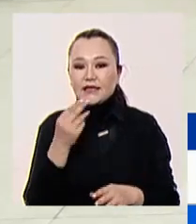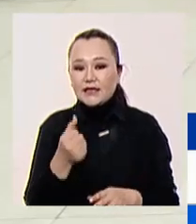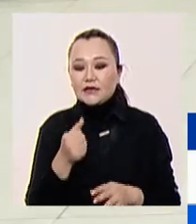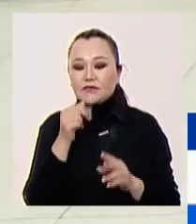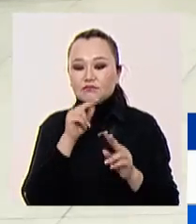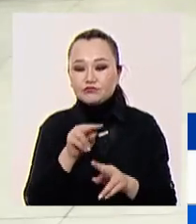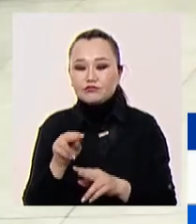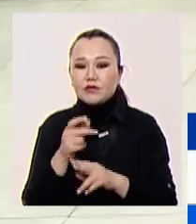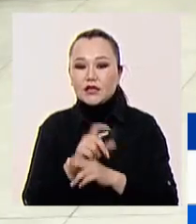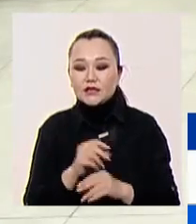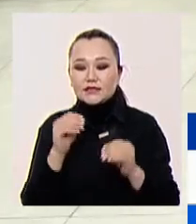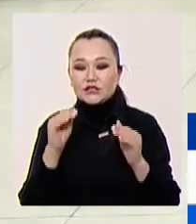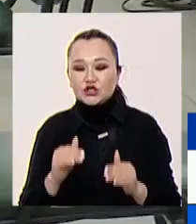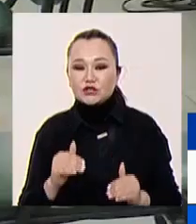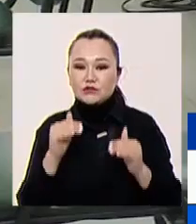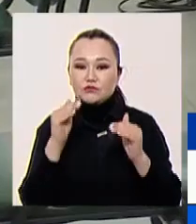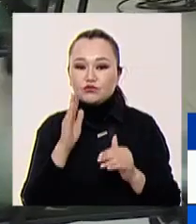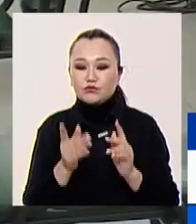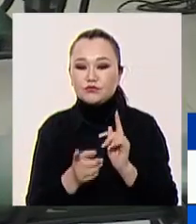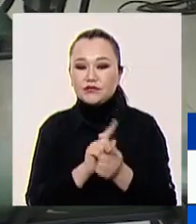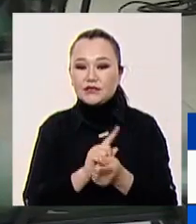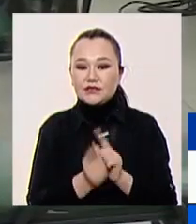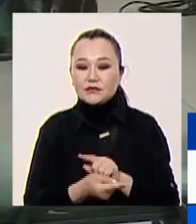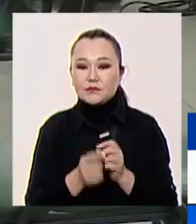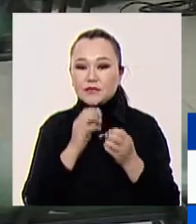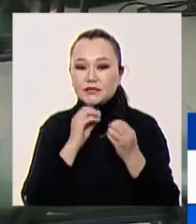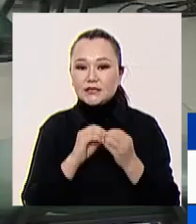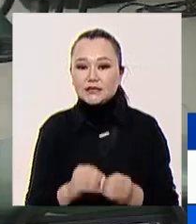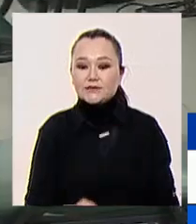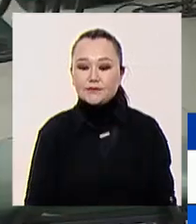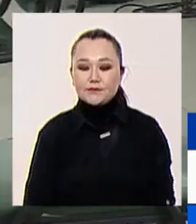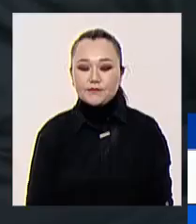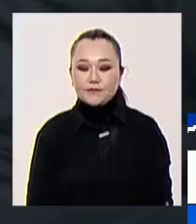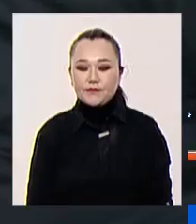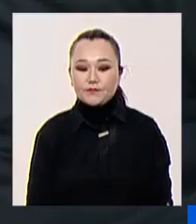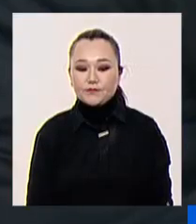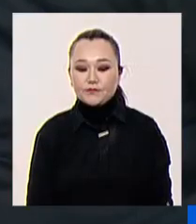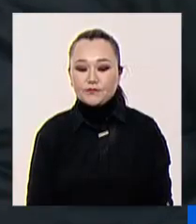роста доходности и ее снижения будут меняться постоянно. Жамал Габдуллина, Информбюро, Алматы.